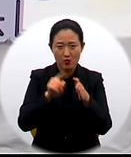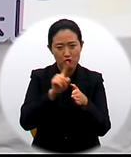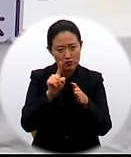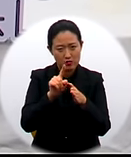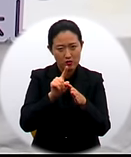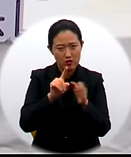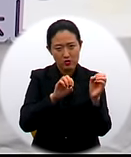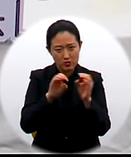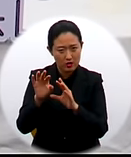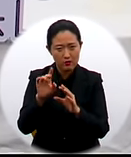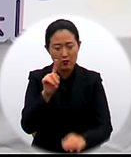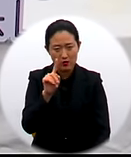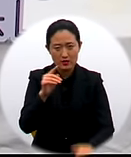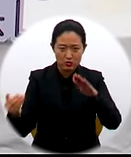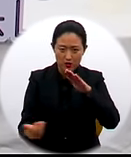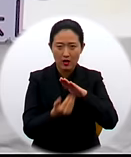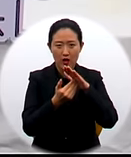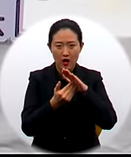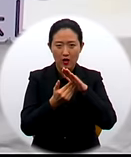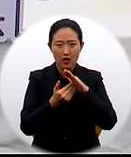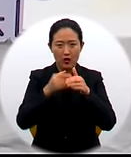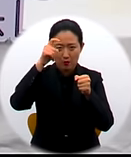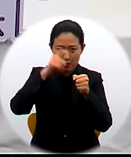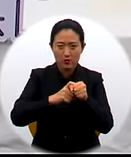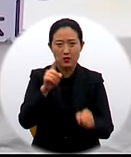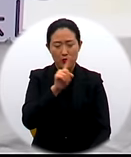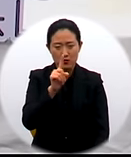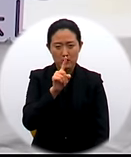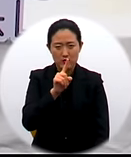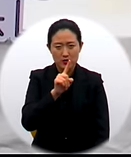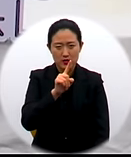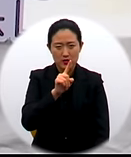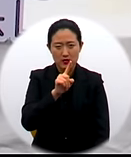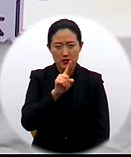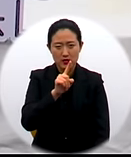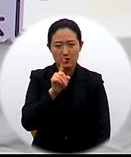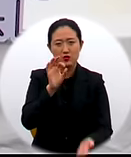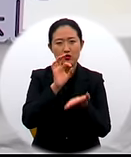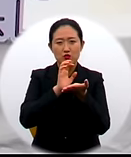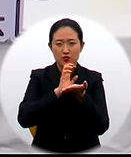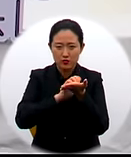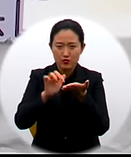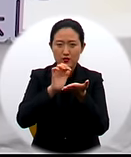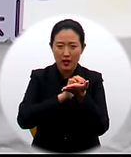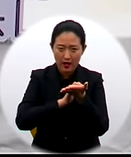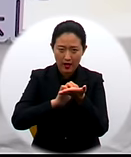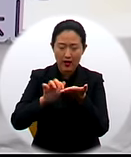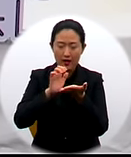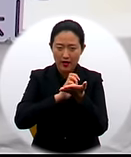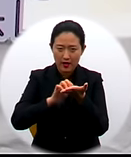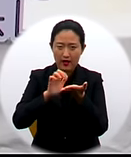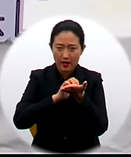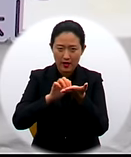뭔지를 완전히 마치 정말 그 숫자에서 완전히 혼돈의 이 카오스 속에서 원석을 건져내는 것처럼